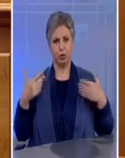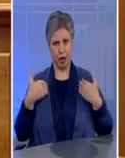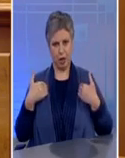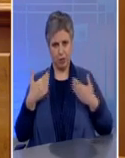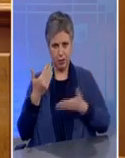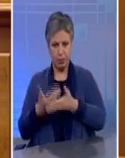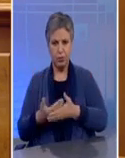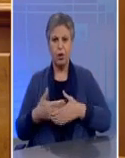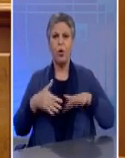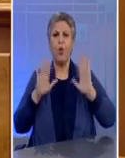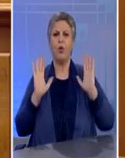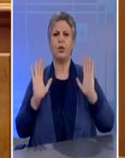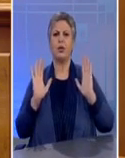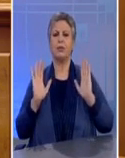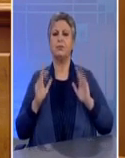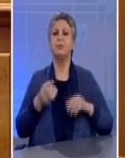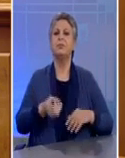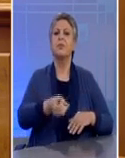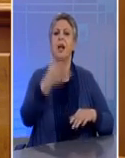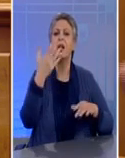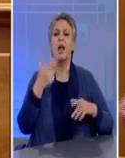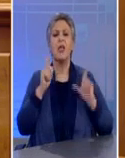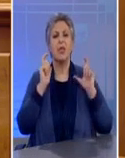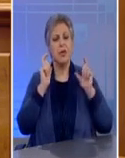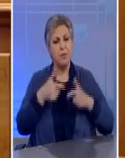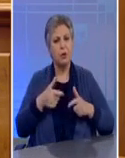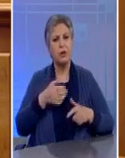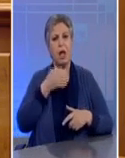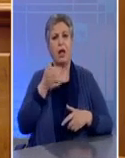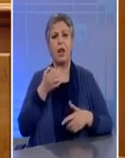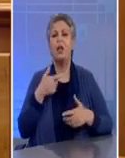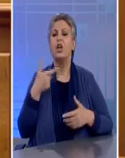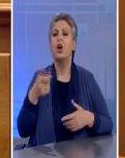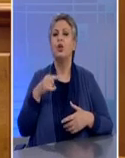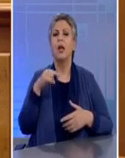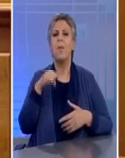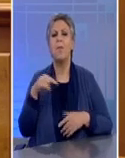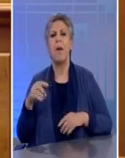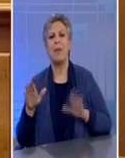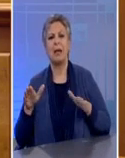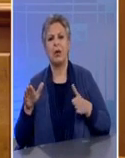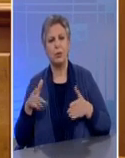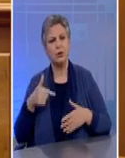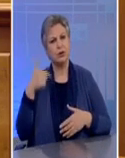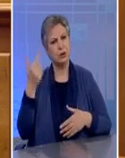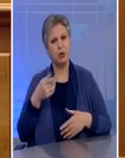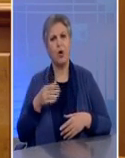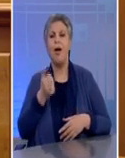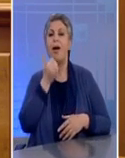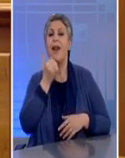Εγώ να σας πω, η Νέα Δημοκρατία που λέει ότι κακώς μπήκε ο κύριος Παπαγγελόπουλος να ελέγξει, εγώ παρά το